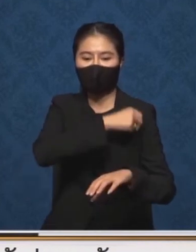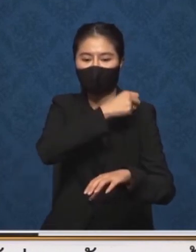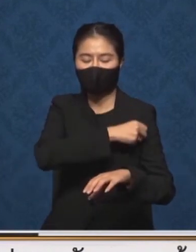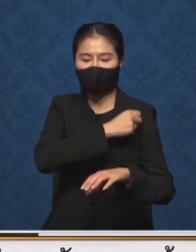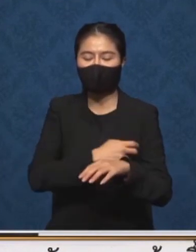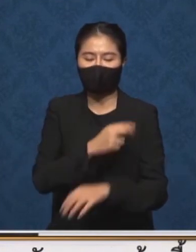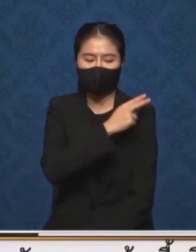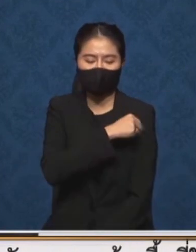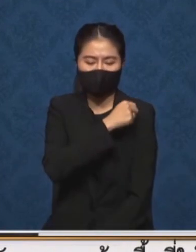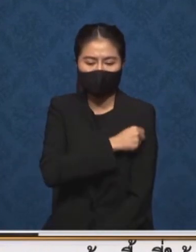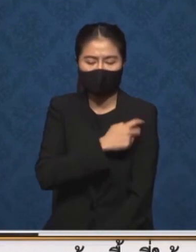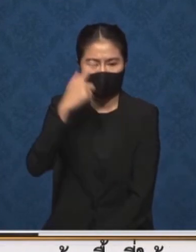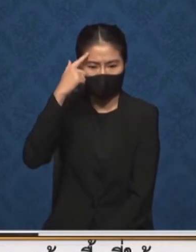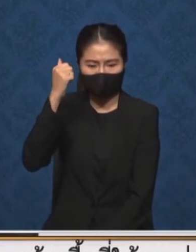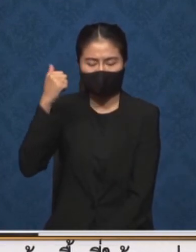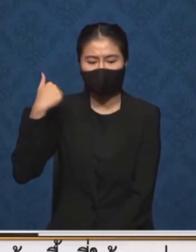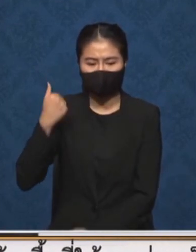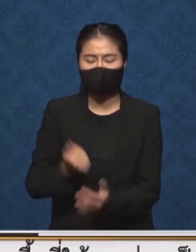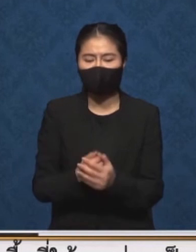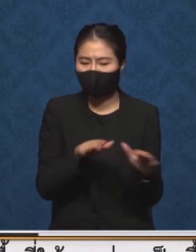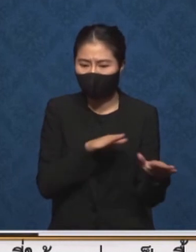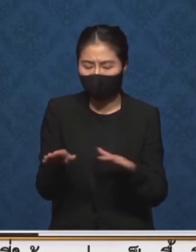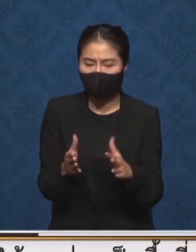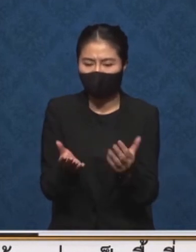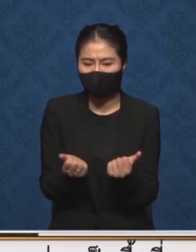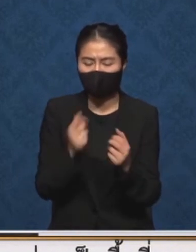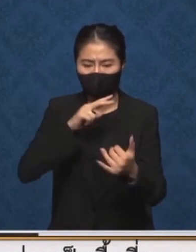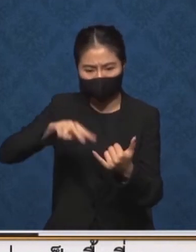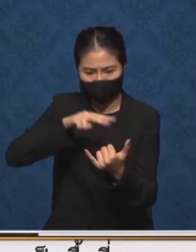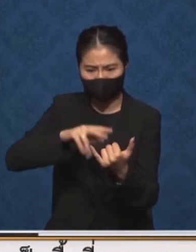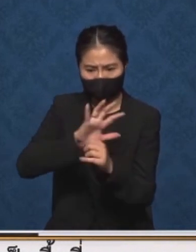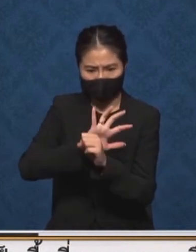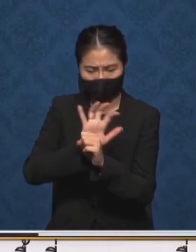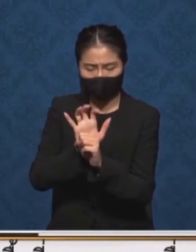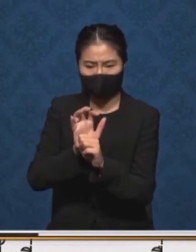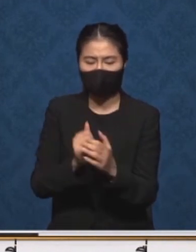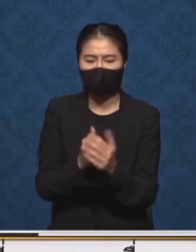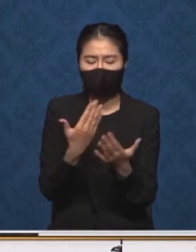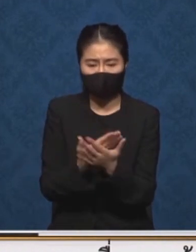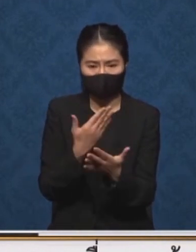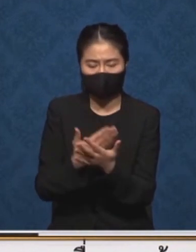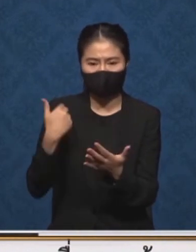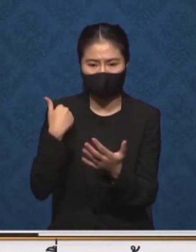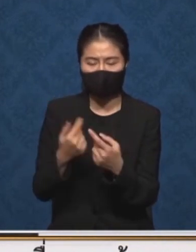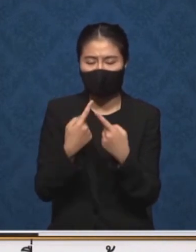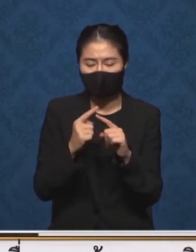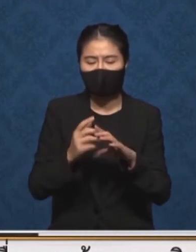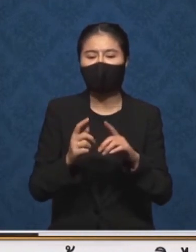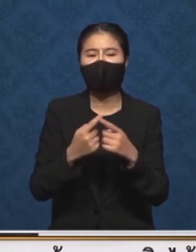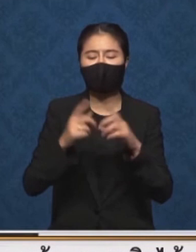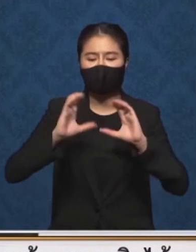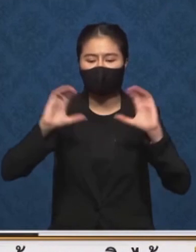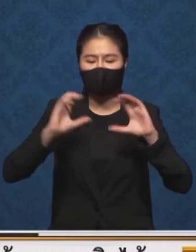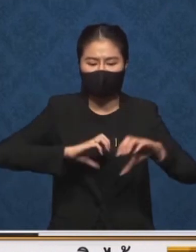ความทจะรับมาตรการณคนป่วยมีเงิน ไม่ใช่ไม่มเงินแต่วาการจัดการของร